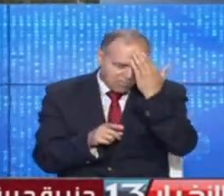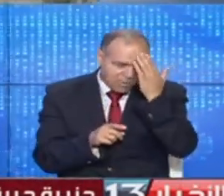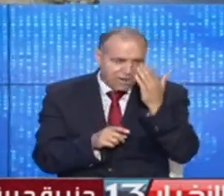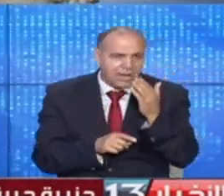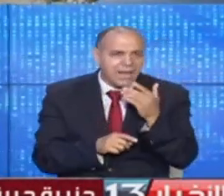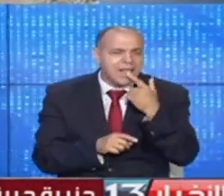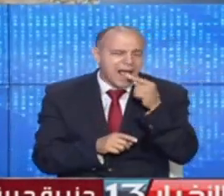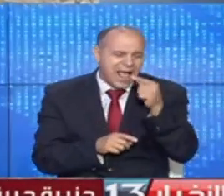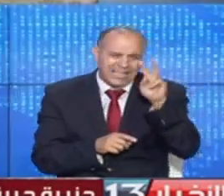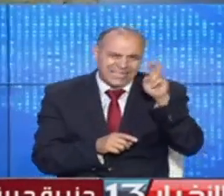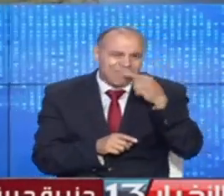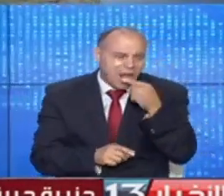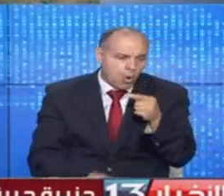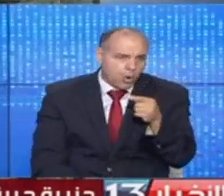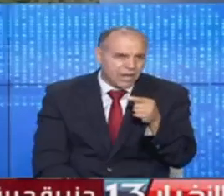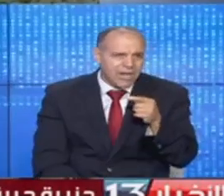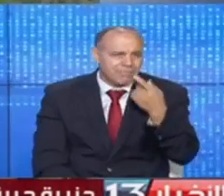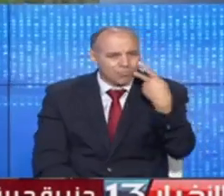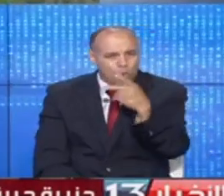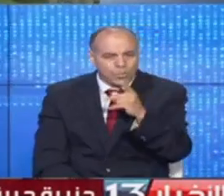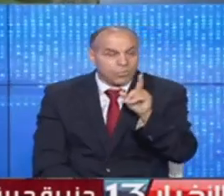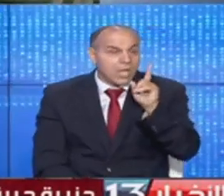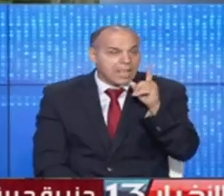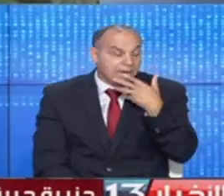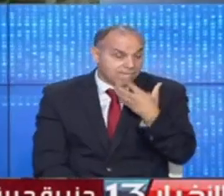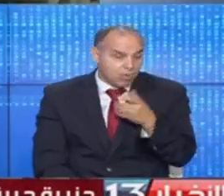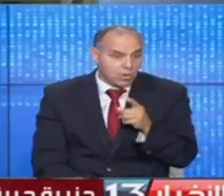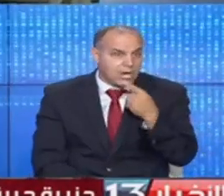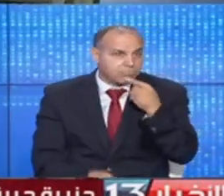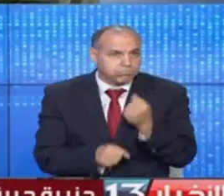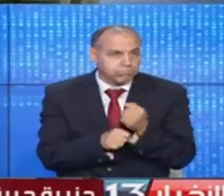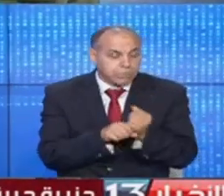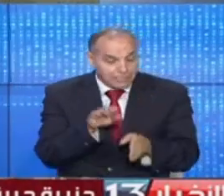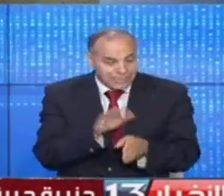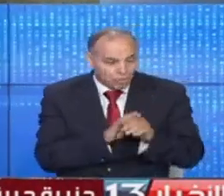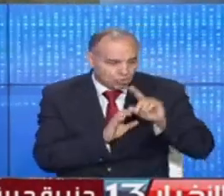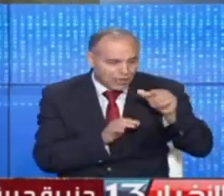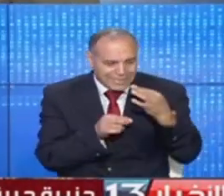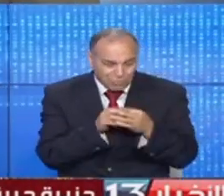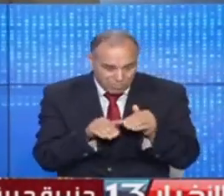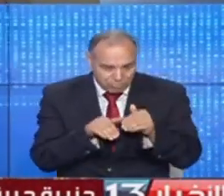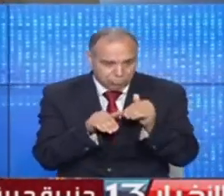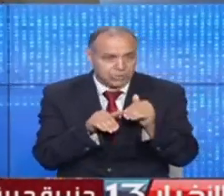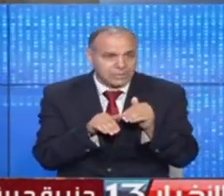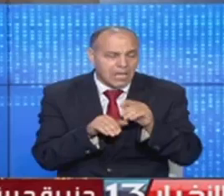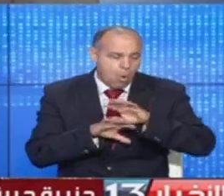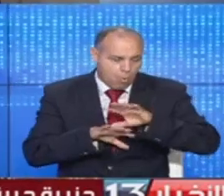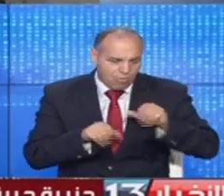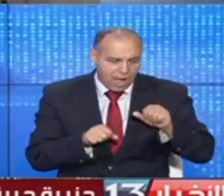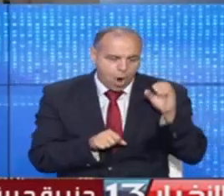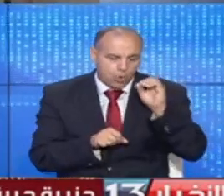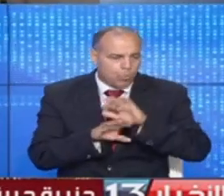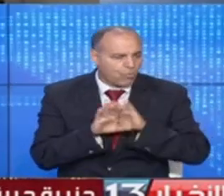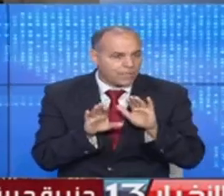بالنسيه بالتسميه المحليه الذي ينضج في بدايه شهر سبتمبر الى نهايه شهر